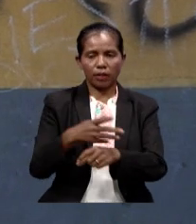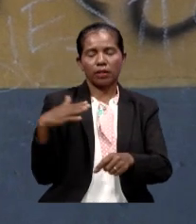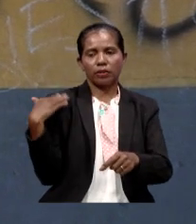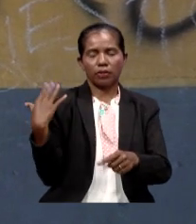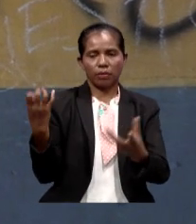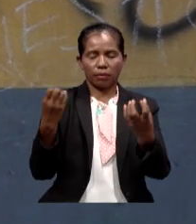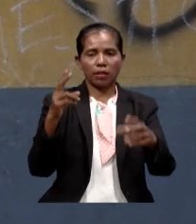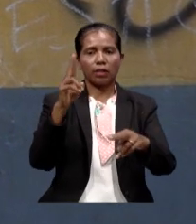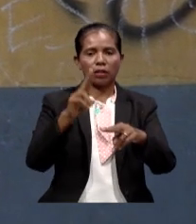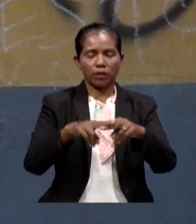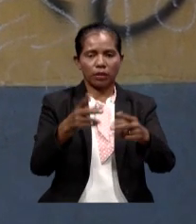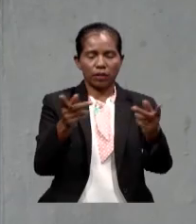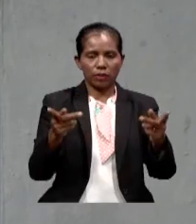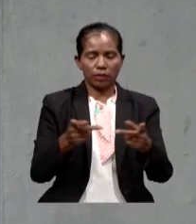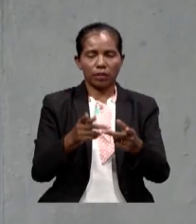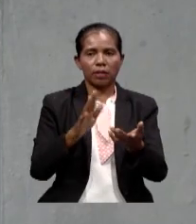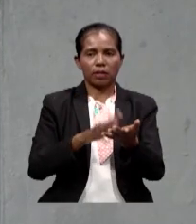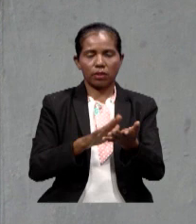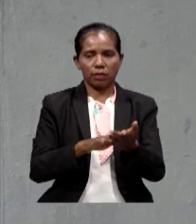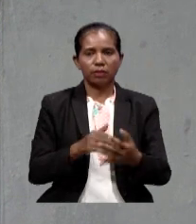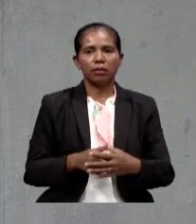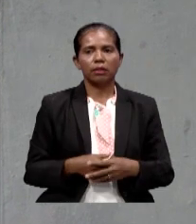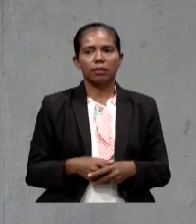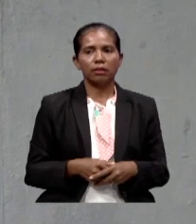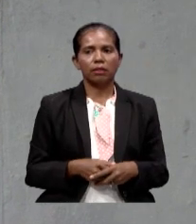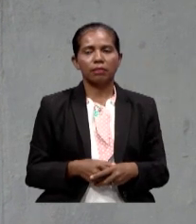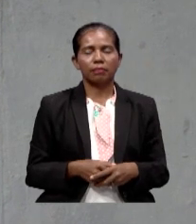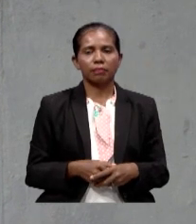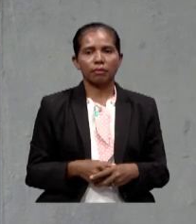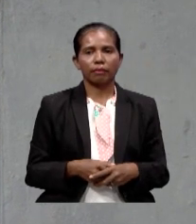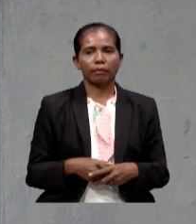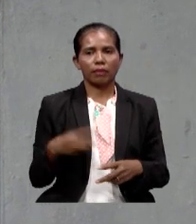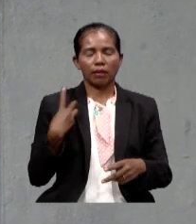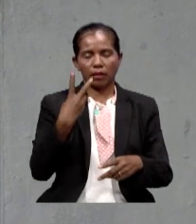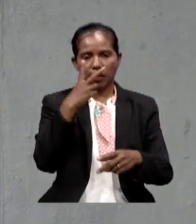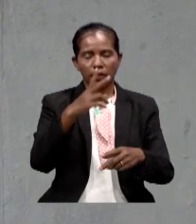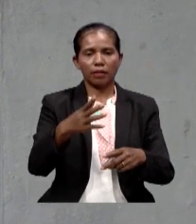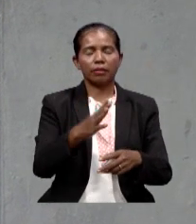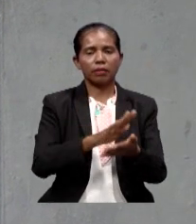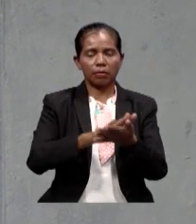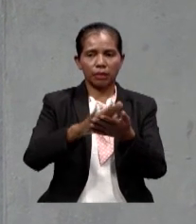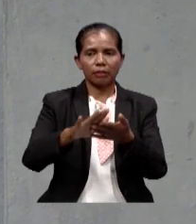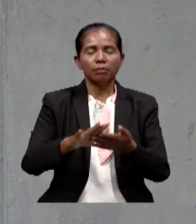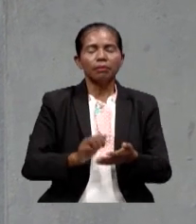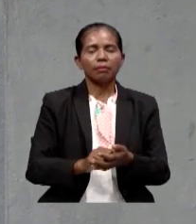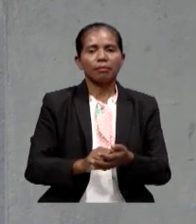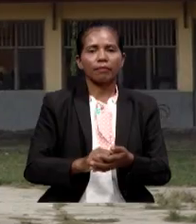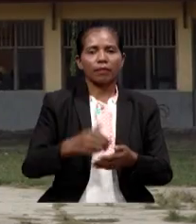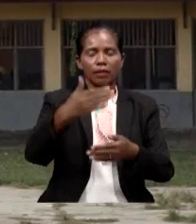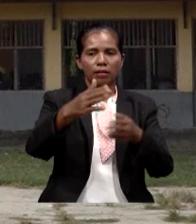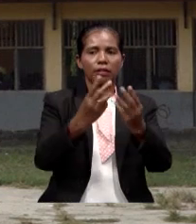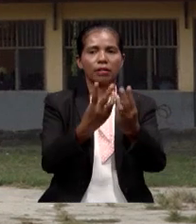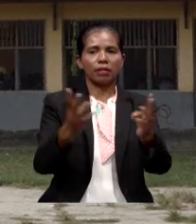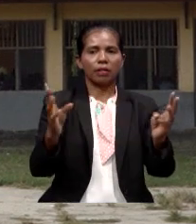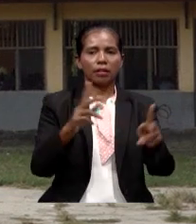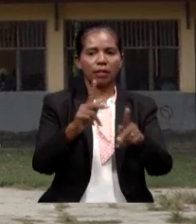barak tur iha redores eskola. Kita hari maya kutuk nene, mosela. Antau ia andar oi nene,